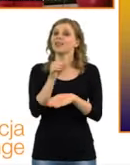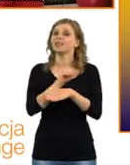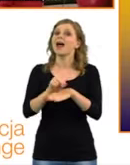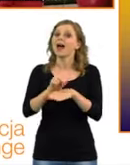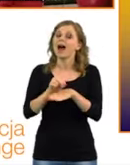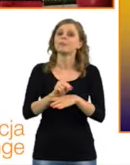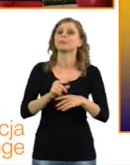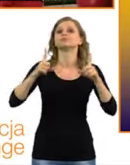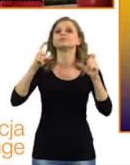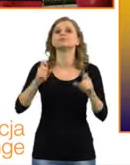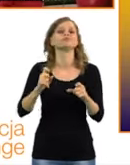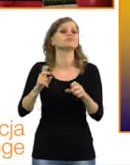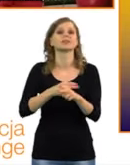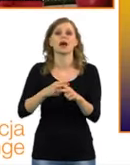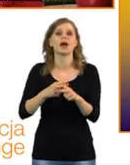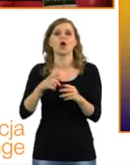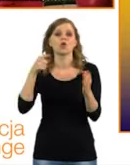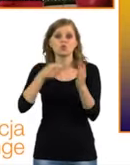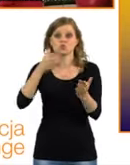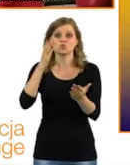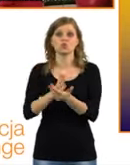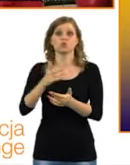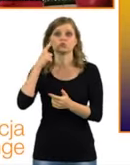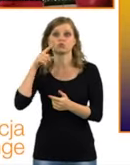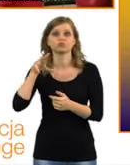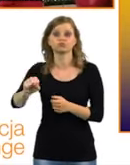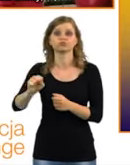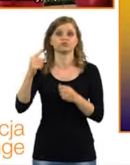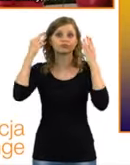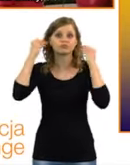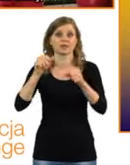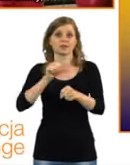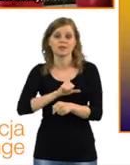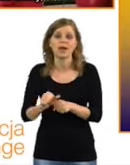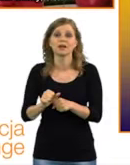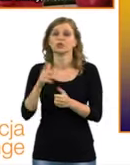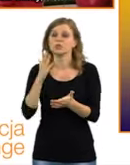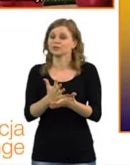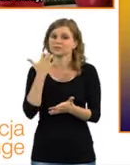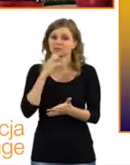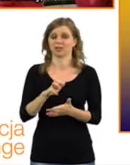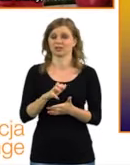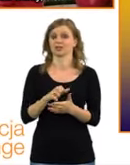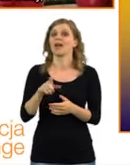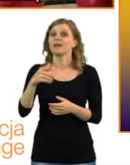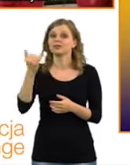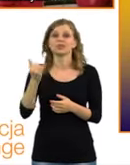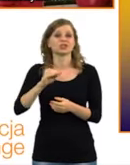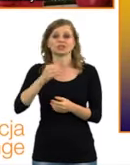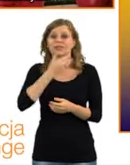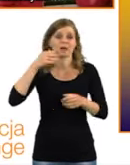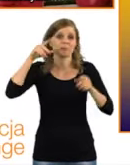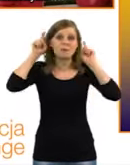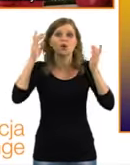Terapię zaczynamy praktycznie od momentu stwierdzenia niepełnosprawności, więc jeszcze nawet wtedy, kiedy dzieci nie